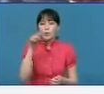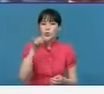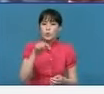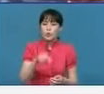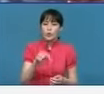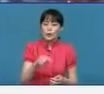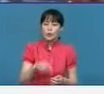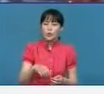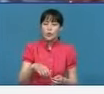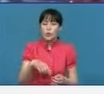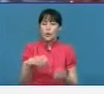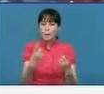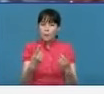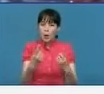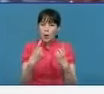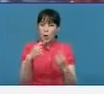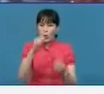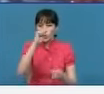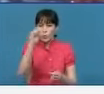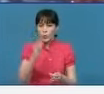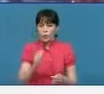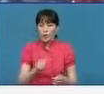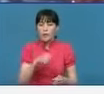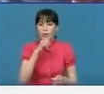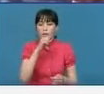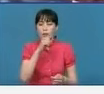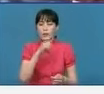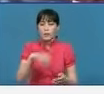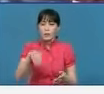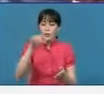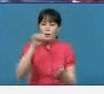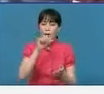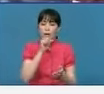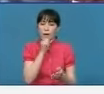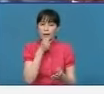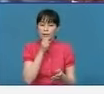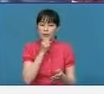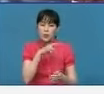Ұлы Отан соғысының ардагерлеріне, тыл еңбеккерлеріне